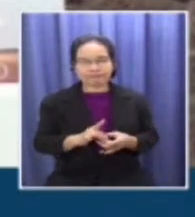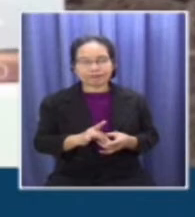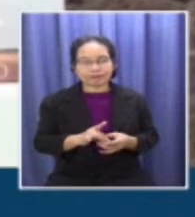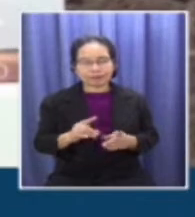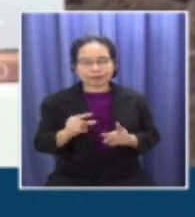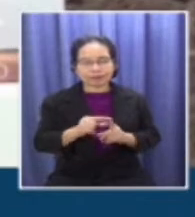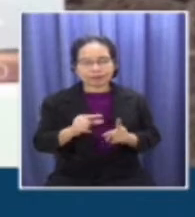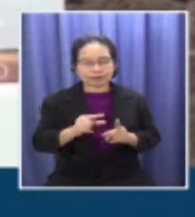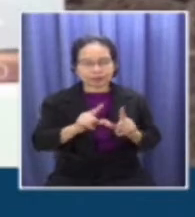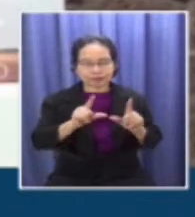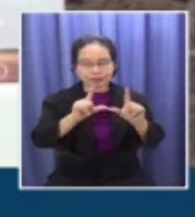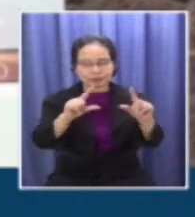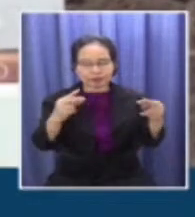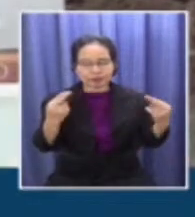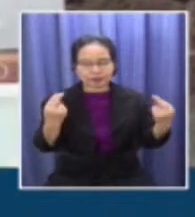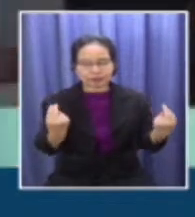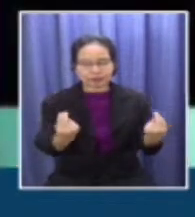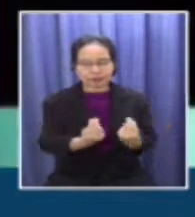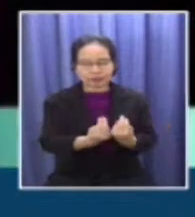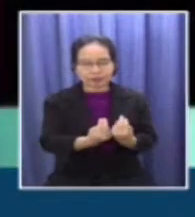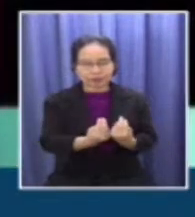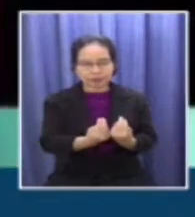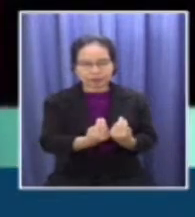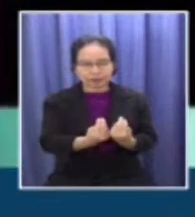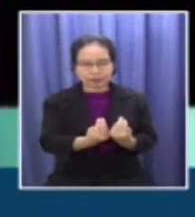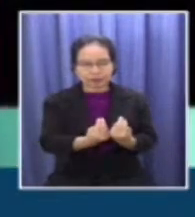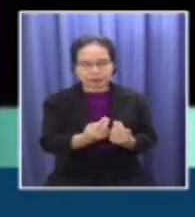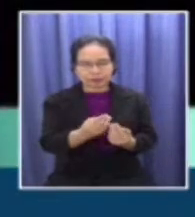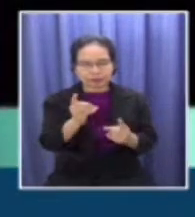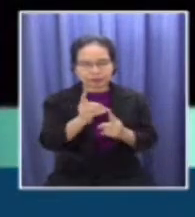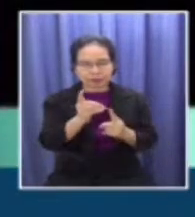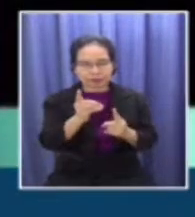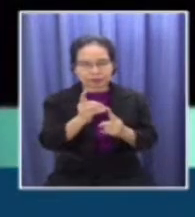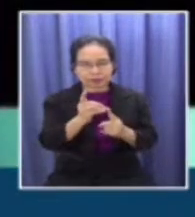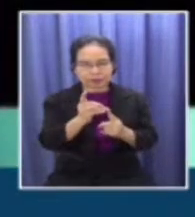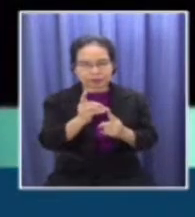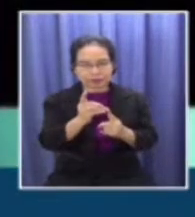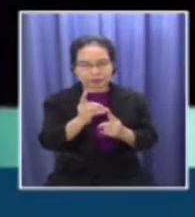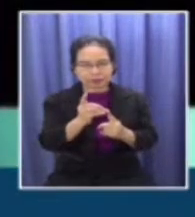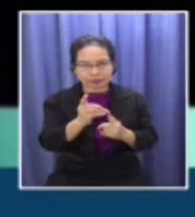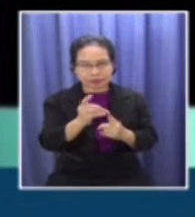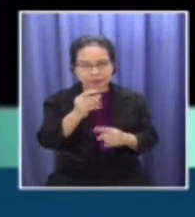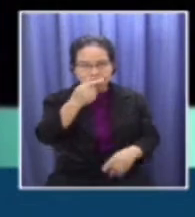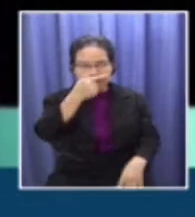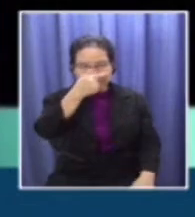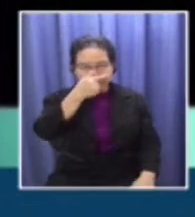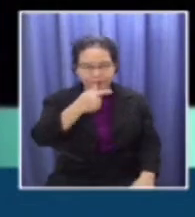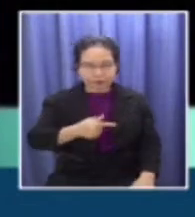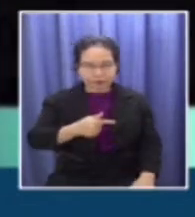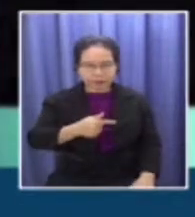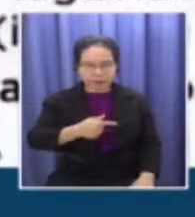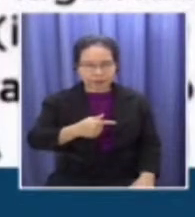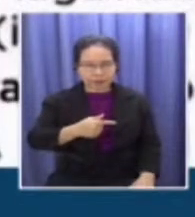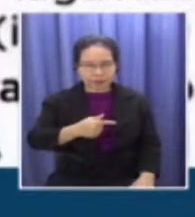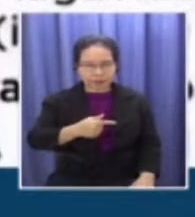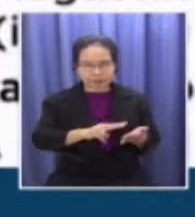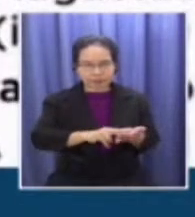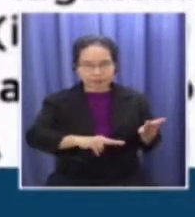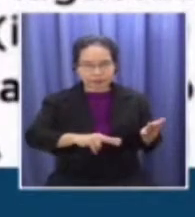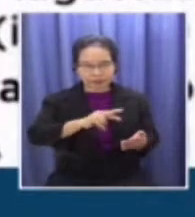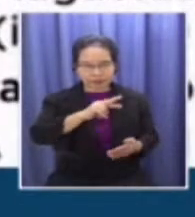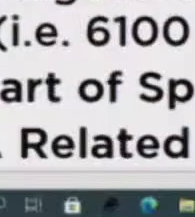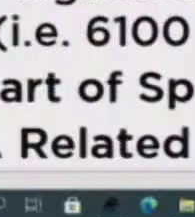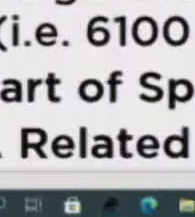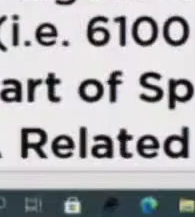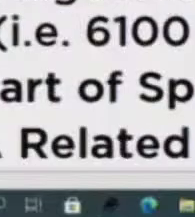ɛfiri sɛ Israel ɛka Roman ahennie no ho saa abere no na sɛdeɛ asɛm ɛdɔm no